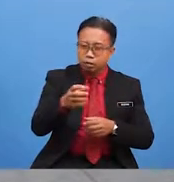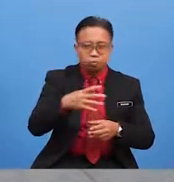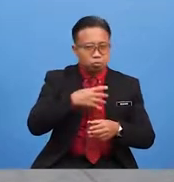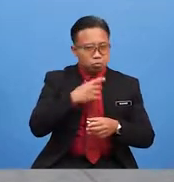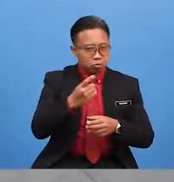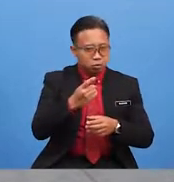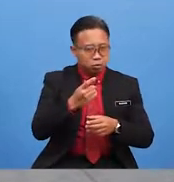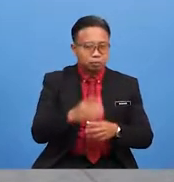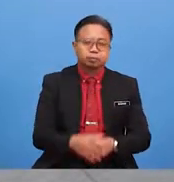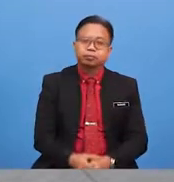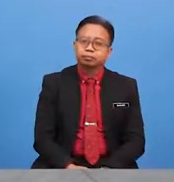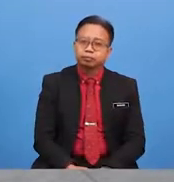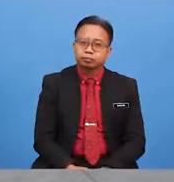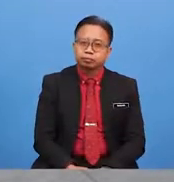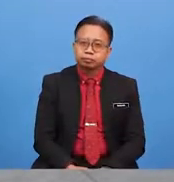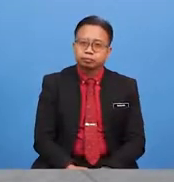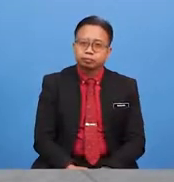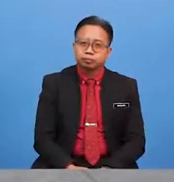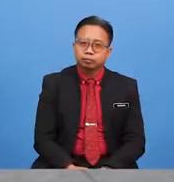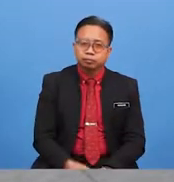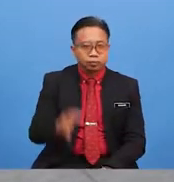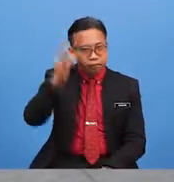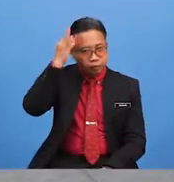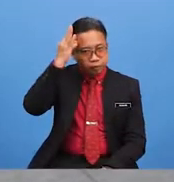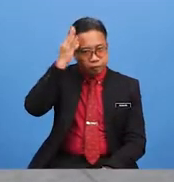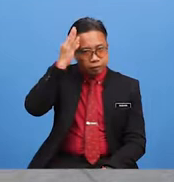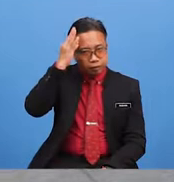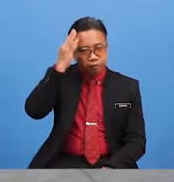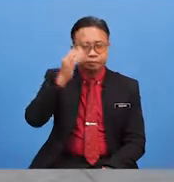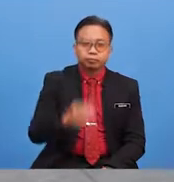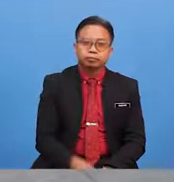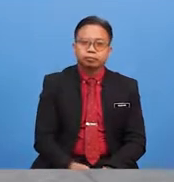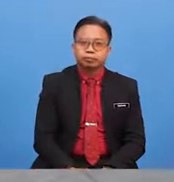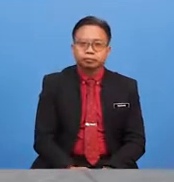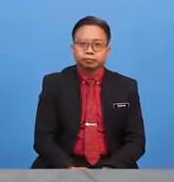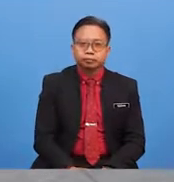akan rujuk? Ha, fikir-fikirkan.